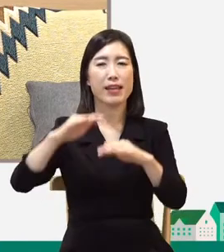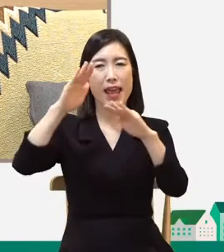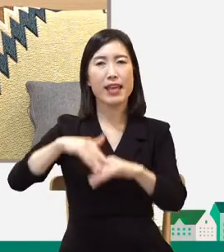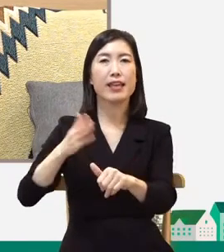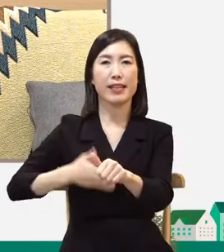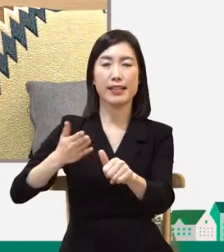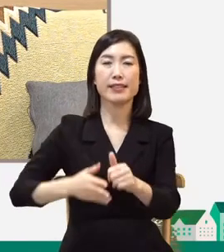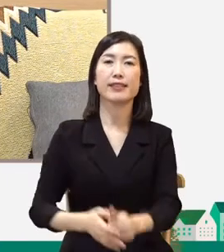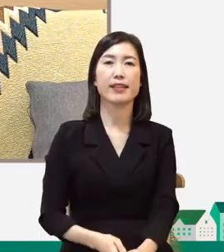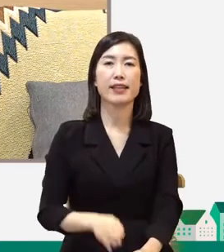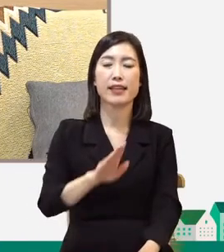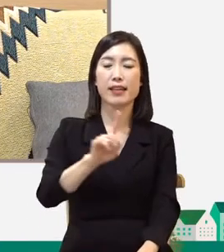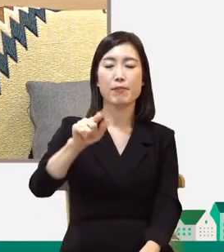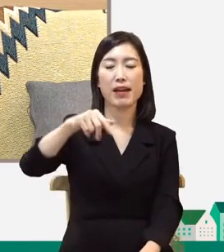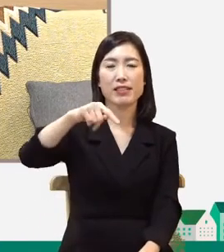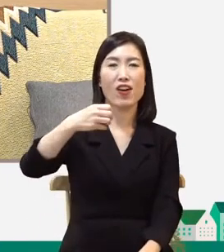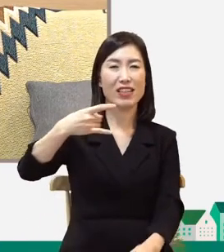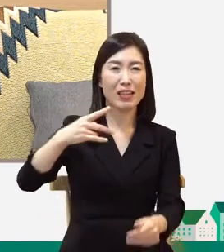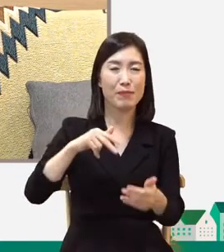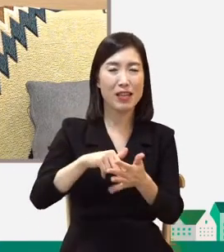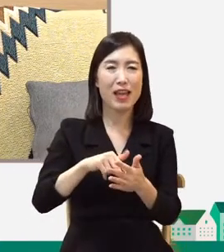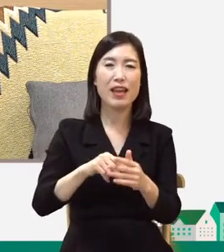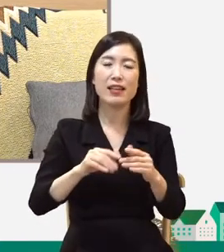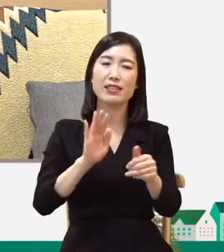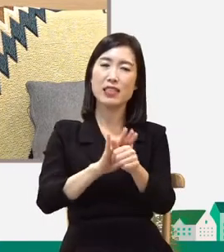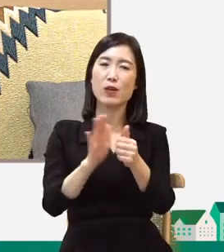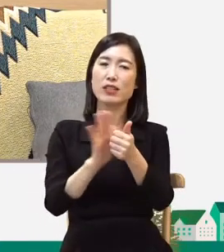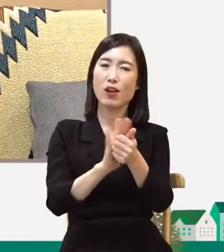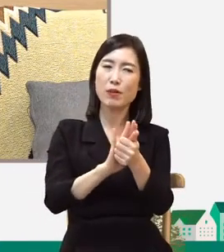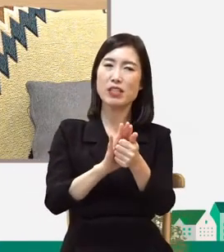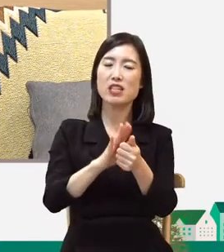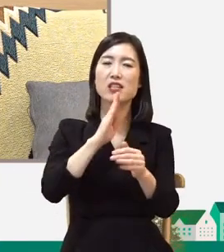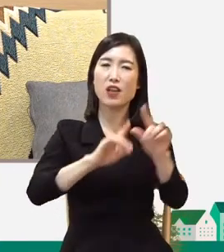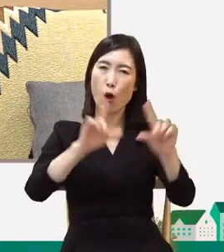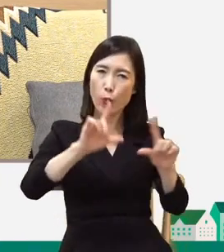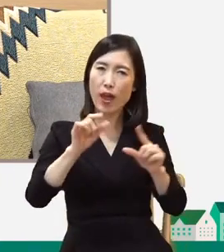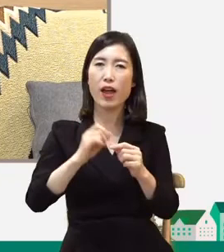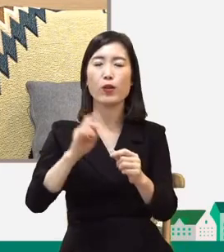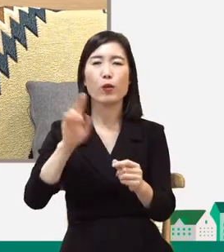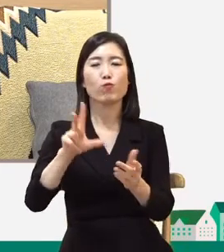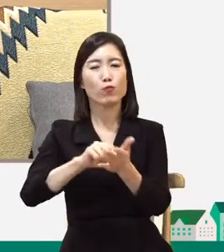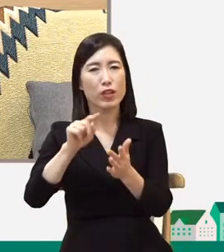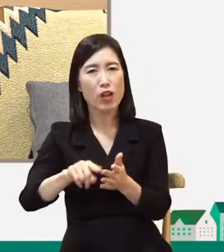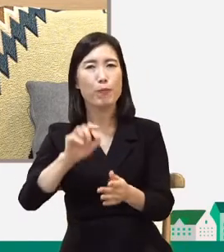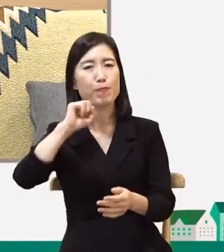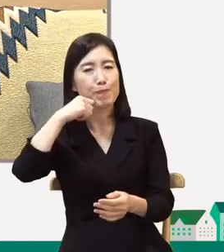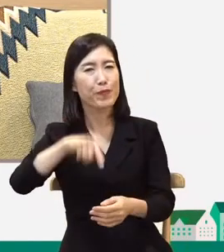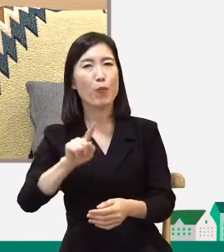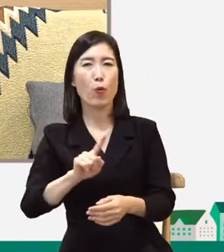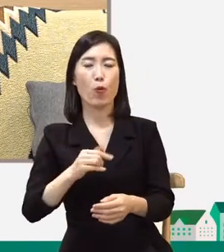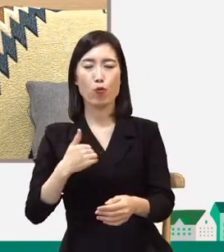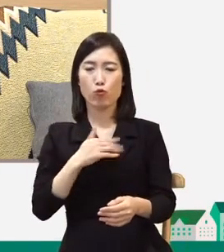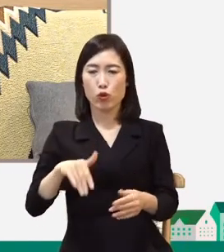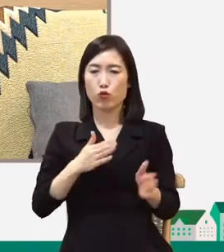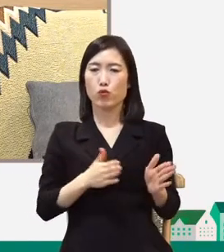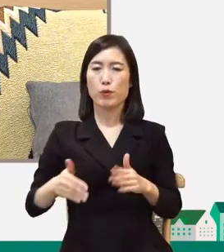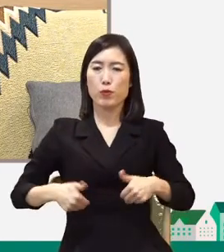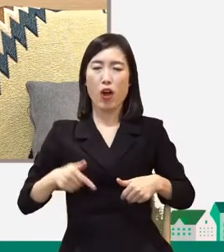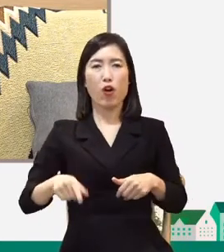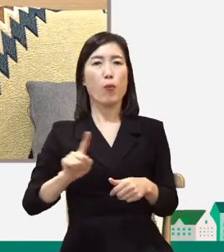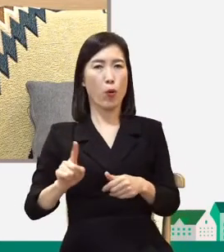그래서 박성희 선생님께서는 뭐 지원 서비스의 현황이라든지 애로점들 그리고 우리가 무엇이 준비되어야 되는가 또 아마